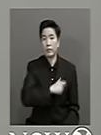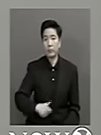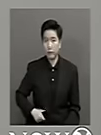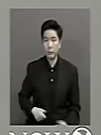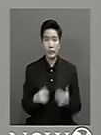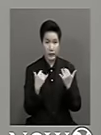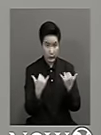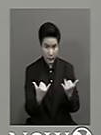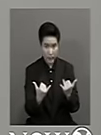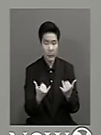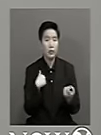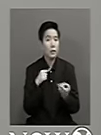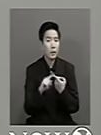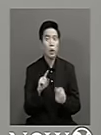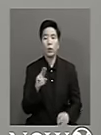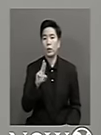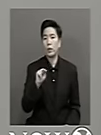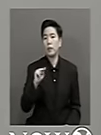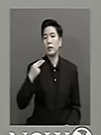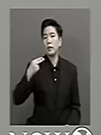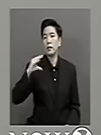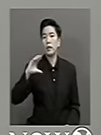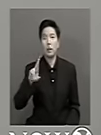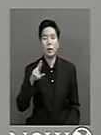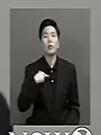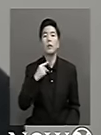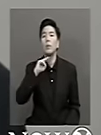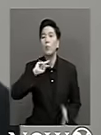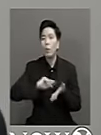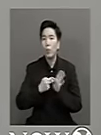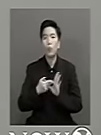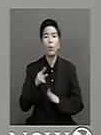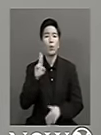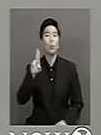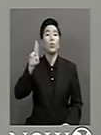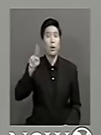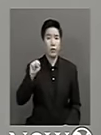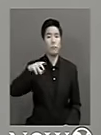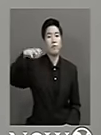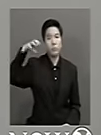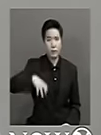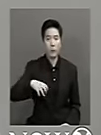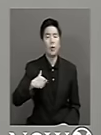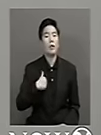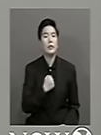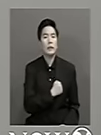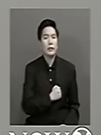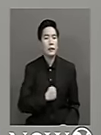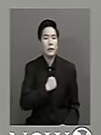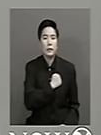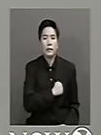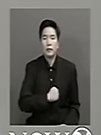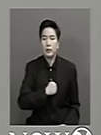ชแล้วนอกจากนี้ครับทาง UNHCR รวมไปถึงหน่วยงานของสหประชาชาติหรือว่า UN รู้สึกเสียใจอย่างสุดซึ้